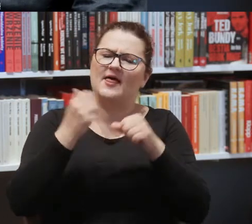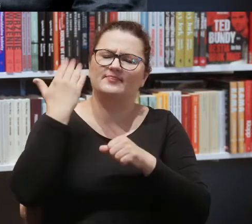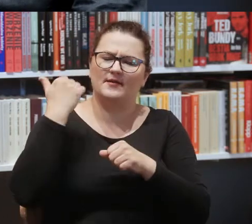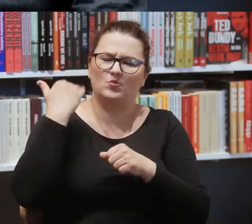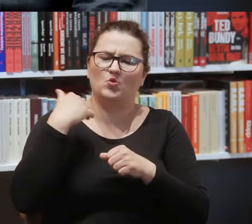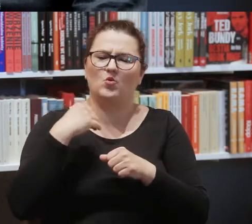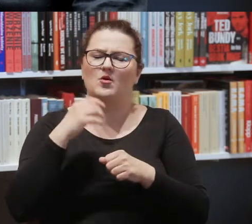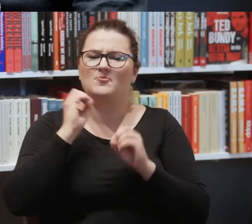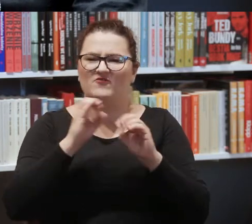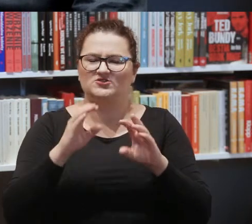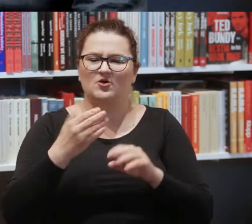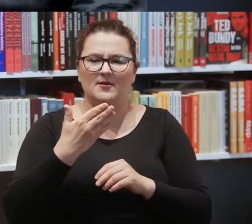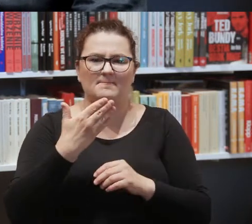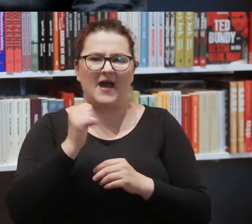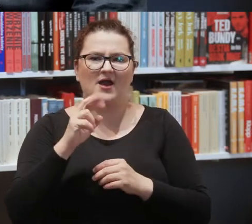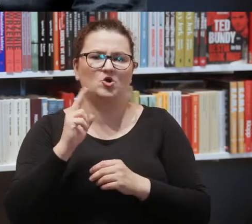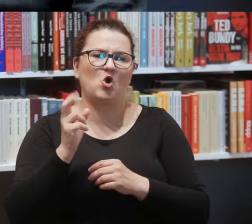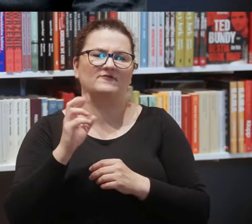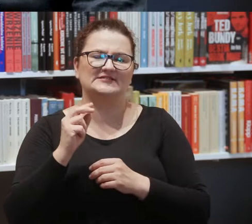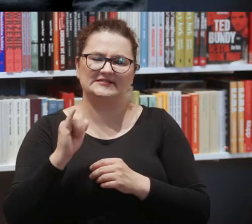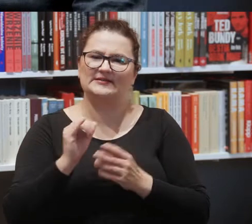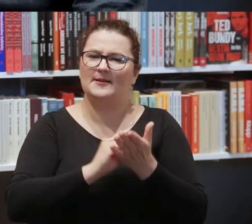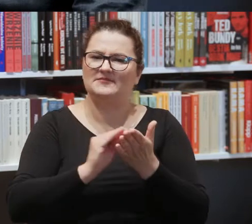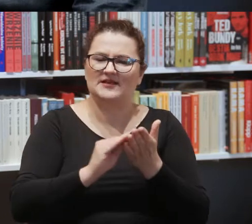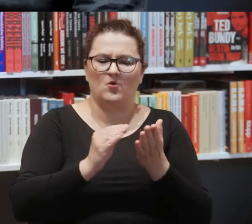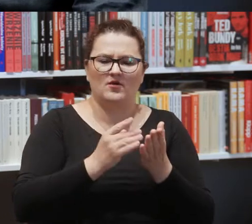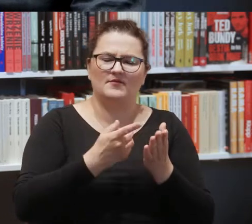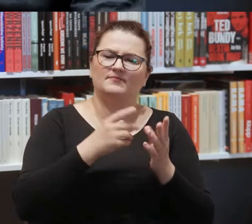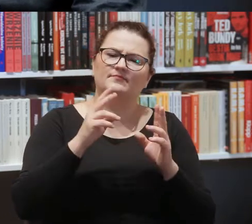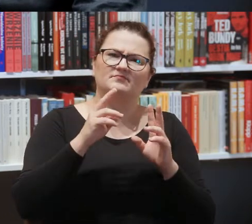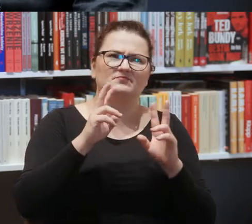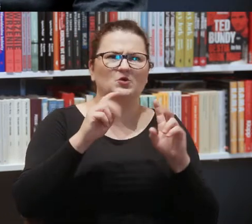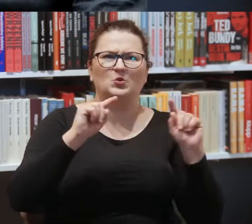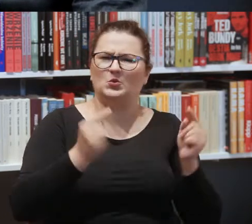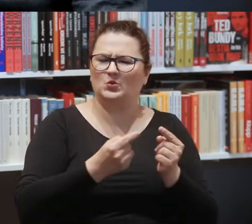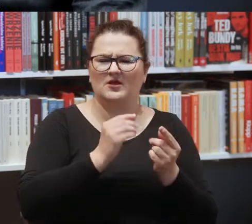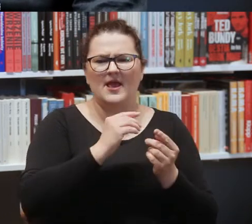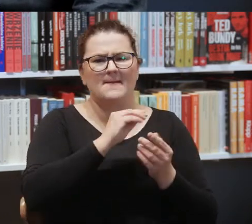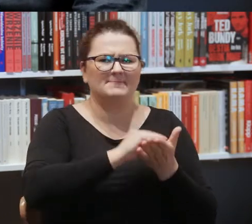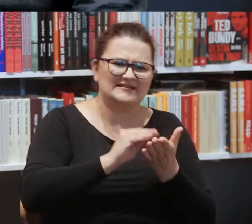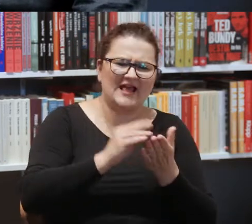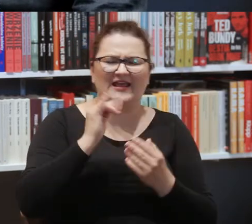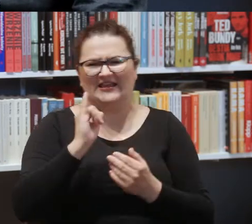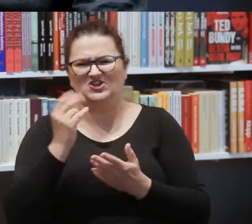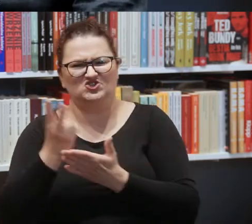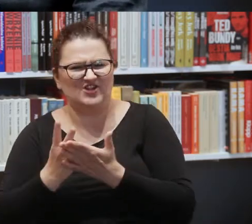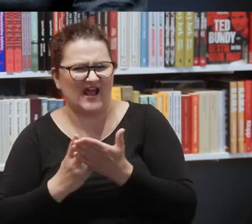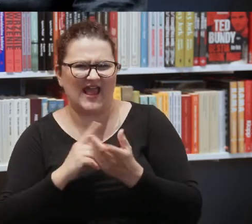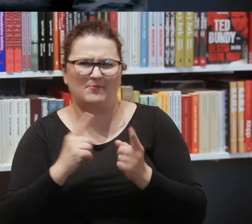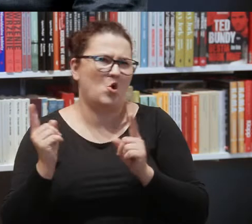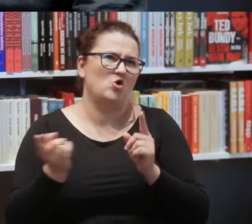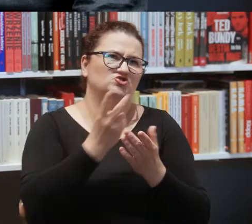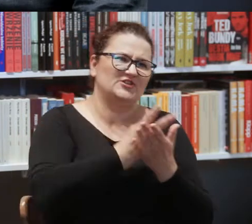Paweł Markowski napisał taki esej o pisaniu i czytaniu, albo o czytaniu i pisaniu. Nie pamiętam, w którą stronę szedł ten tytuł. W każdym razie